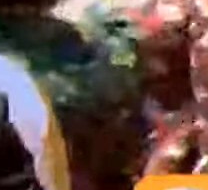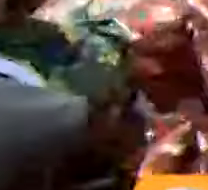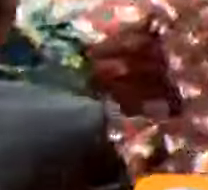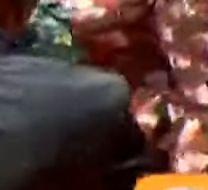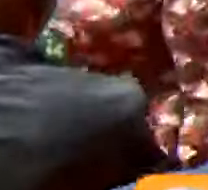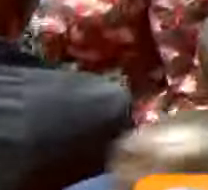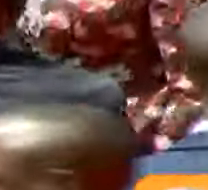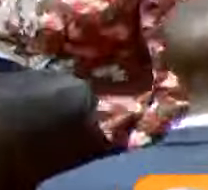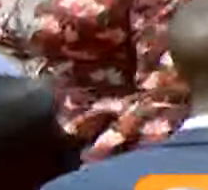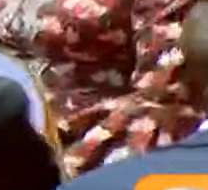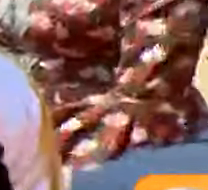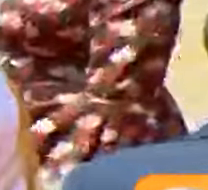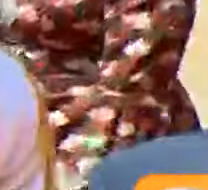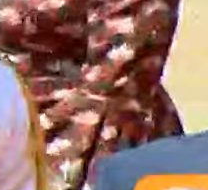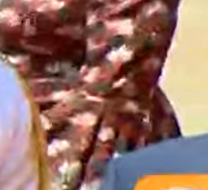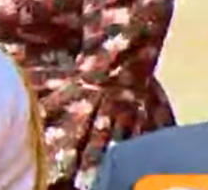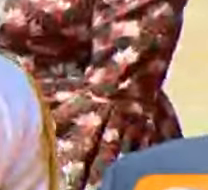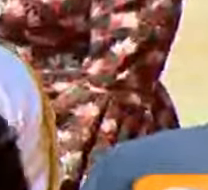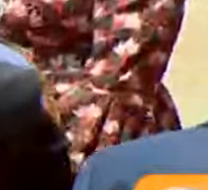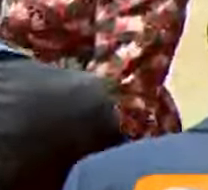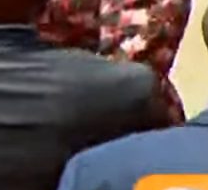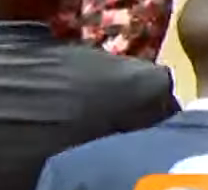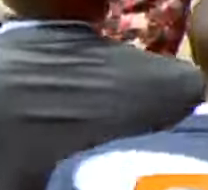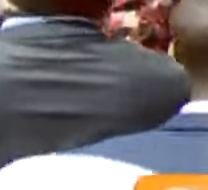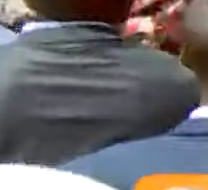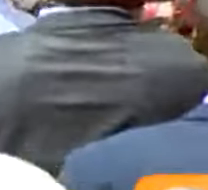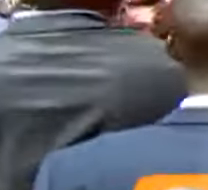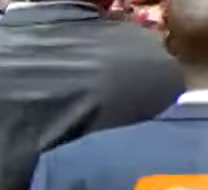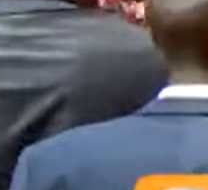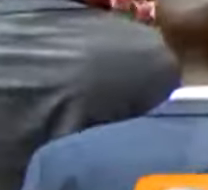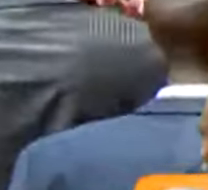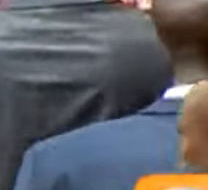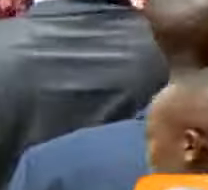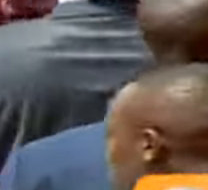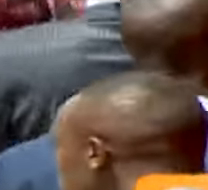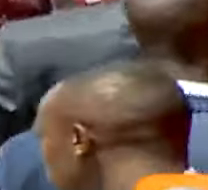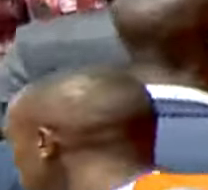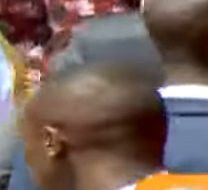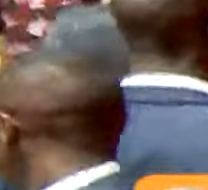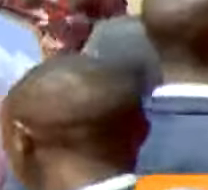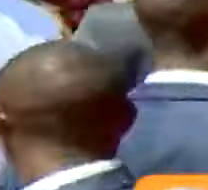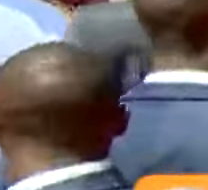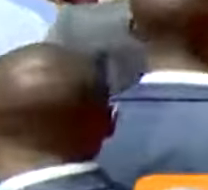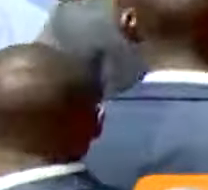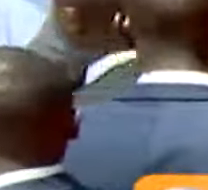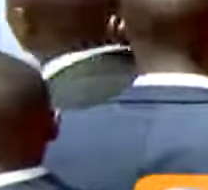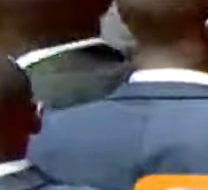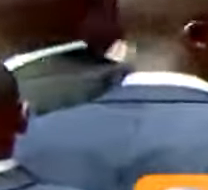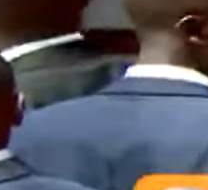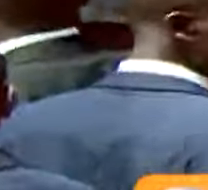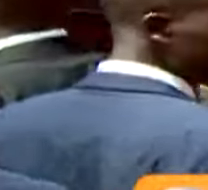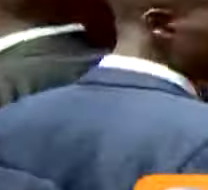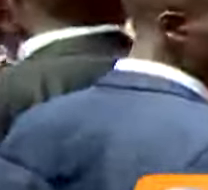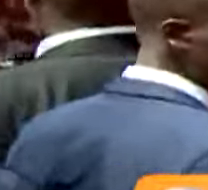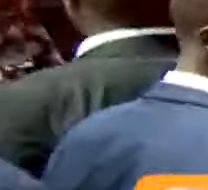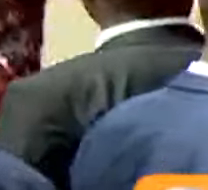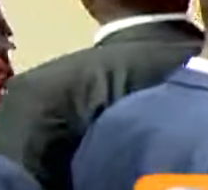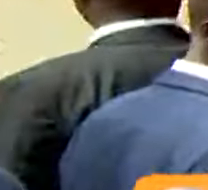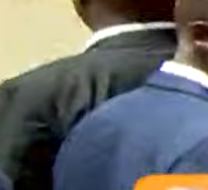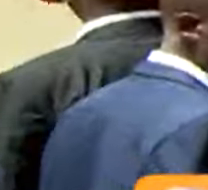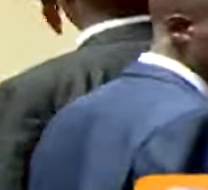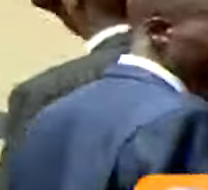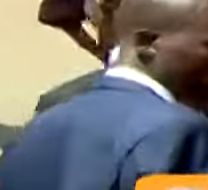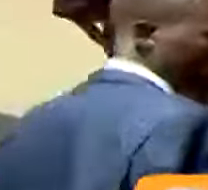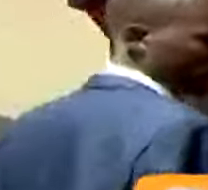Nikiomba utulivu kwa viongozi wote, tutaweza kuondoka kwa itifaki iliyozingatiwa. Kwa hivyo tuwe tu watulivu. I